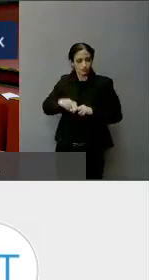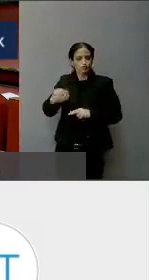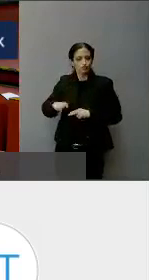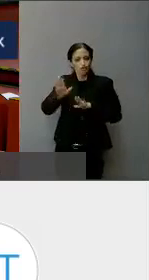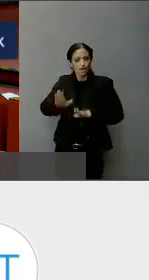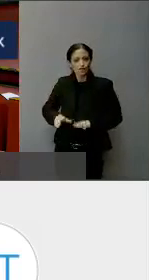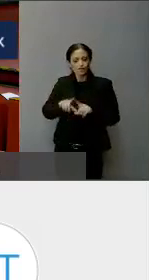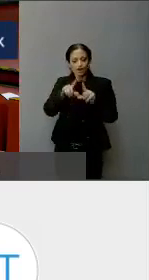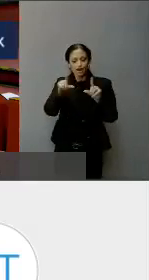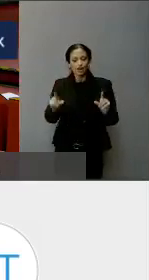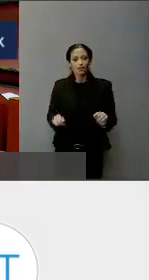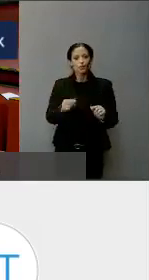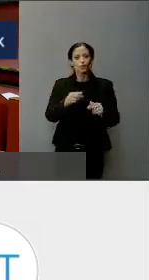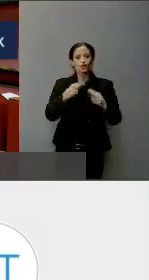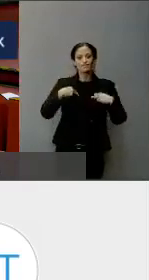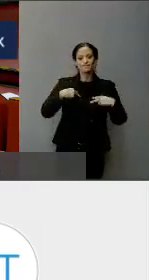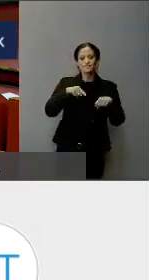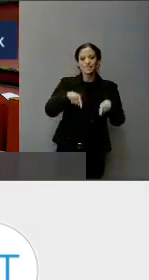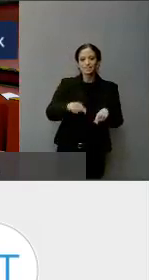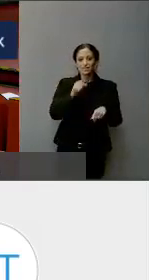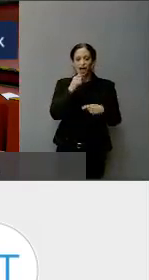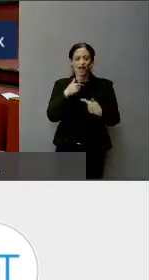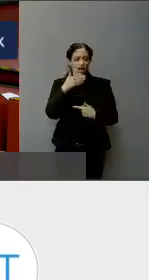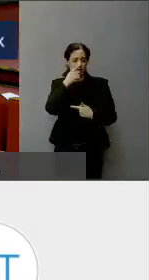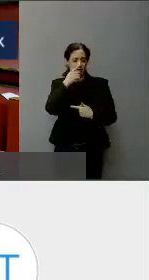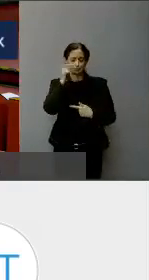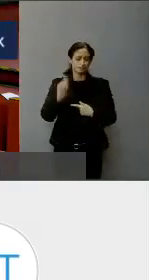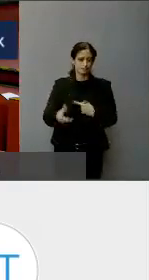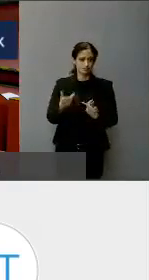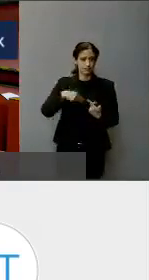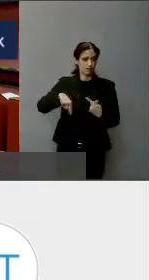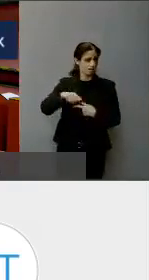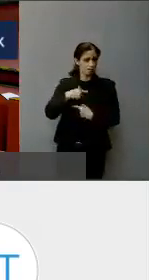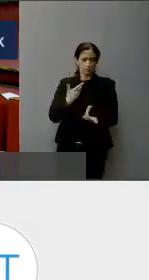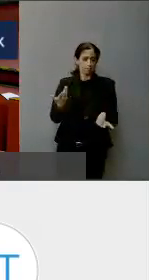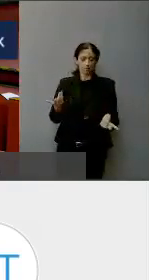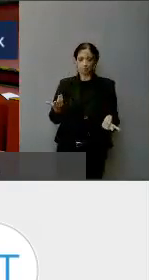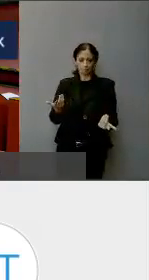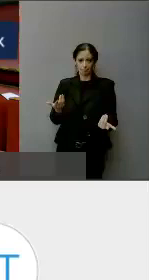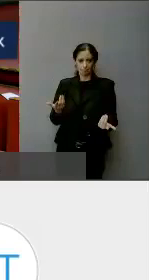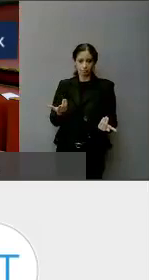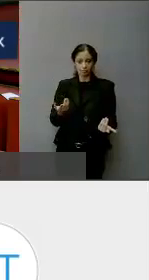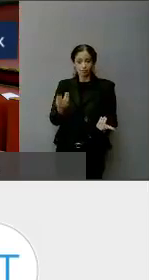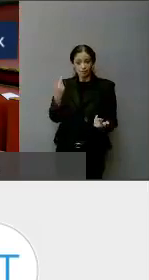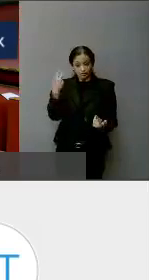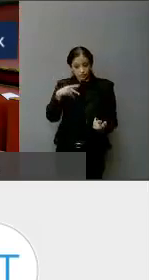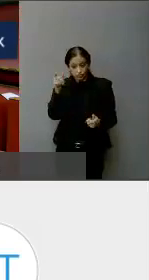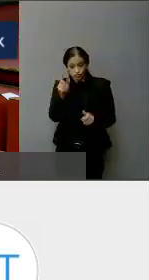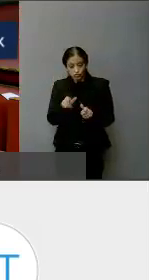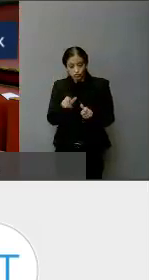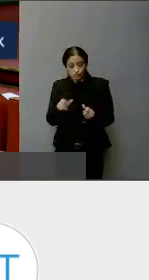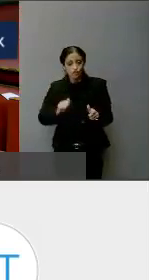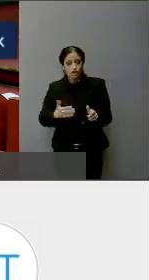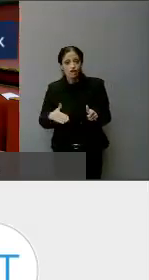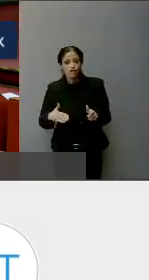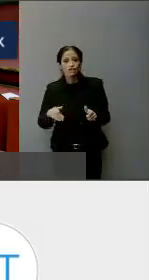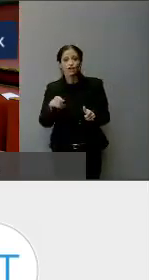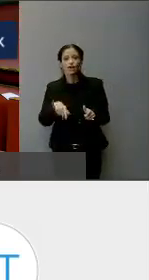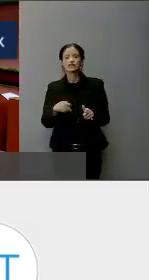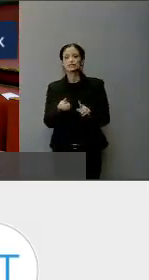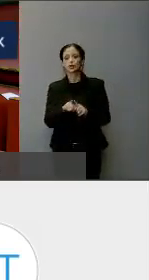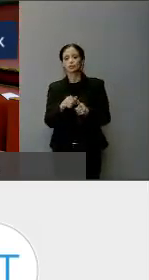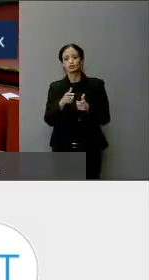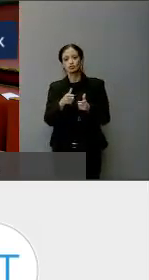credono ancora in genova e che per ora nonostante i dati continuano a credere che questa città valga la pena di essere vissuto no no